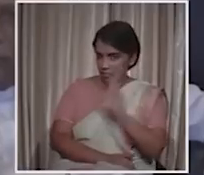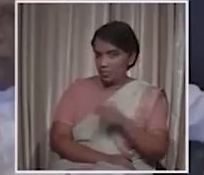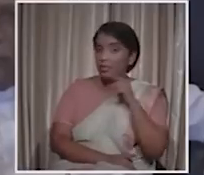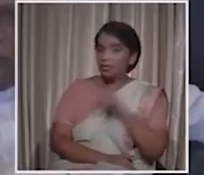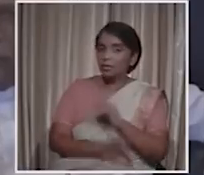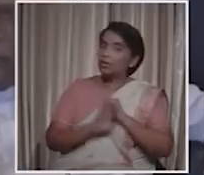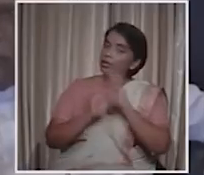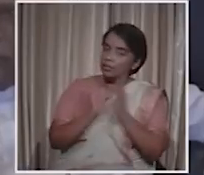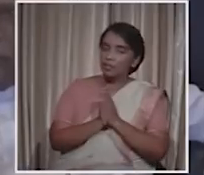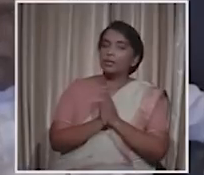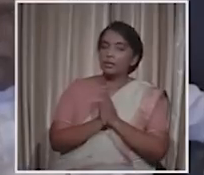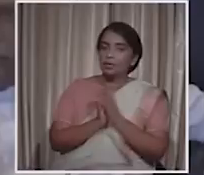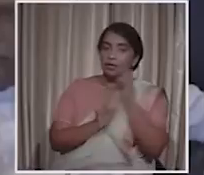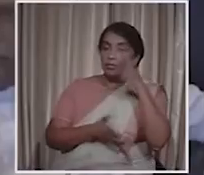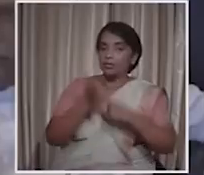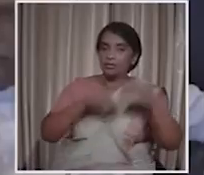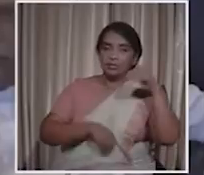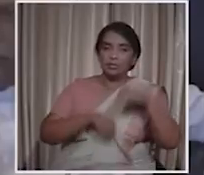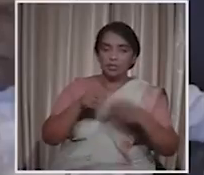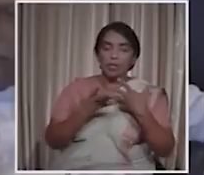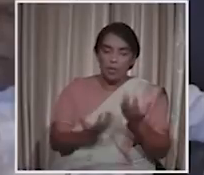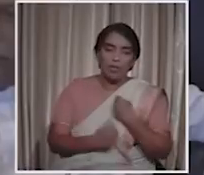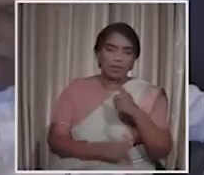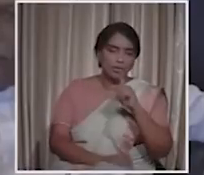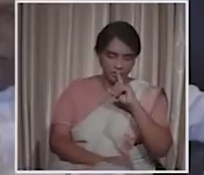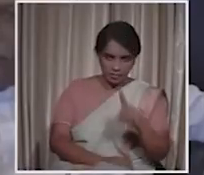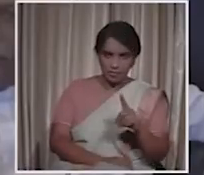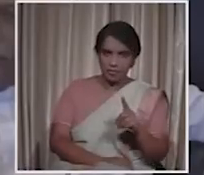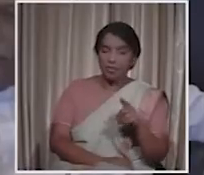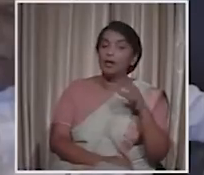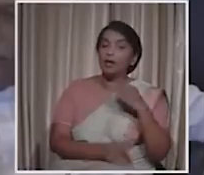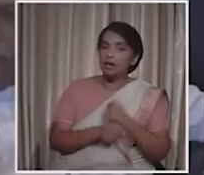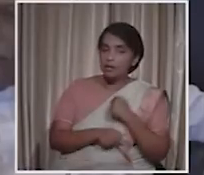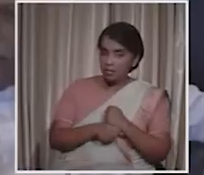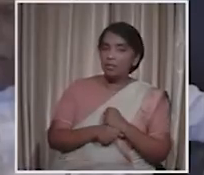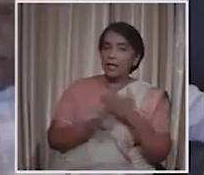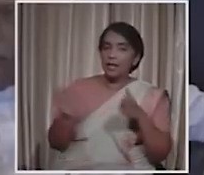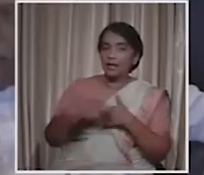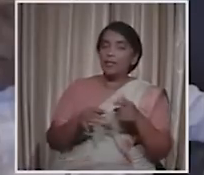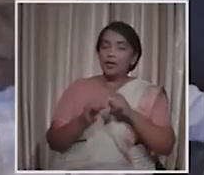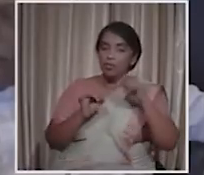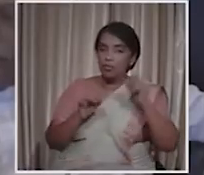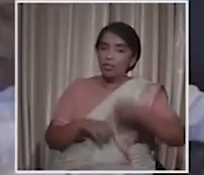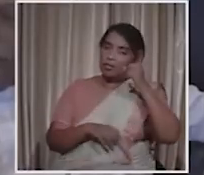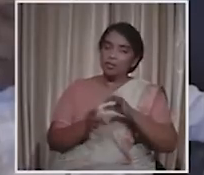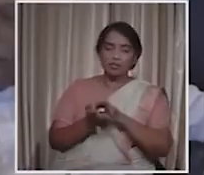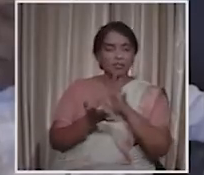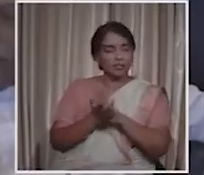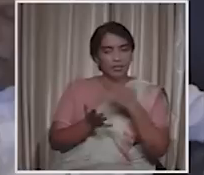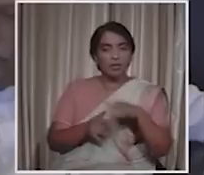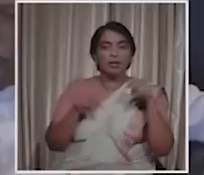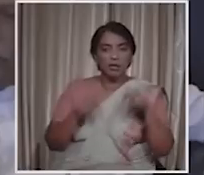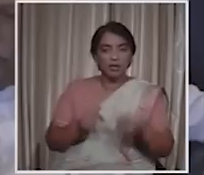ඒ සියල්ලම ජනමත විචාරණයට යටවෙන්න ඕන කියලා ප්‍රකාශ කරලා තියෙනවා. රජයේ යෝජනාව කැබිනට් මණ්ඩලයට එකඟ වී තිබෙනවා. දැන්